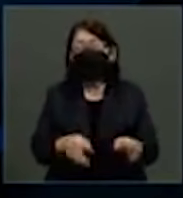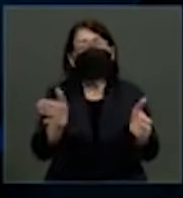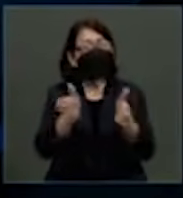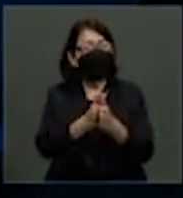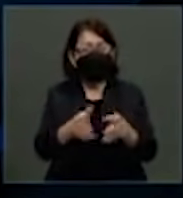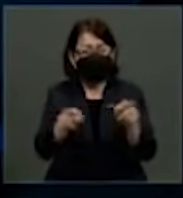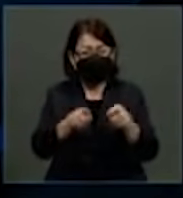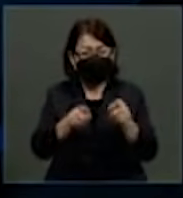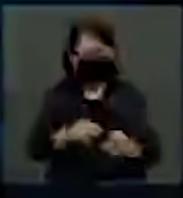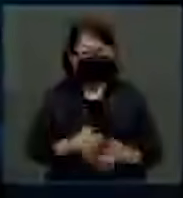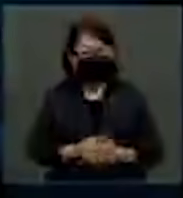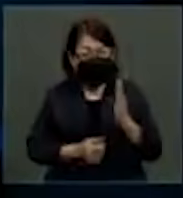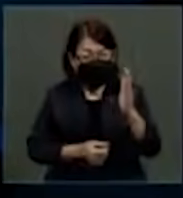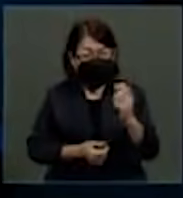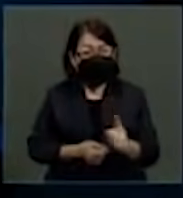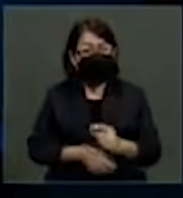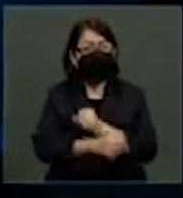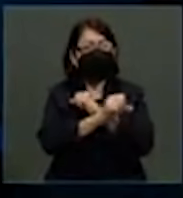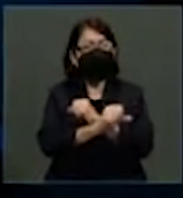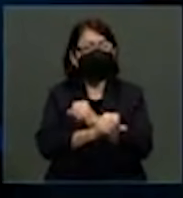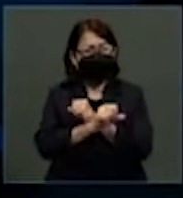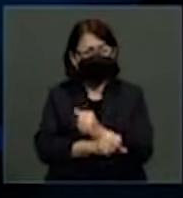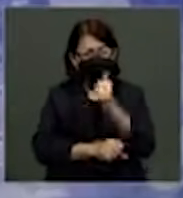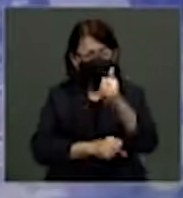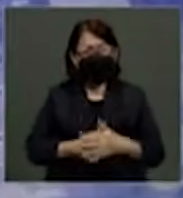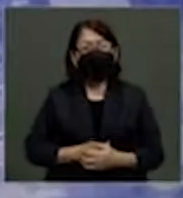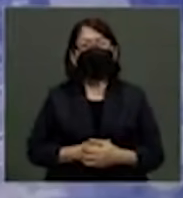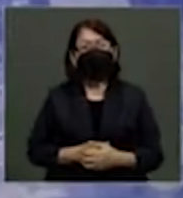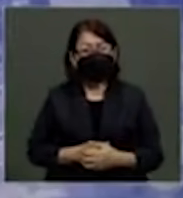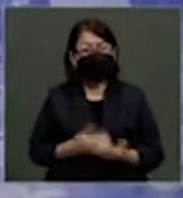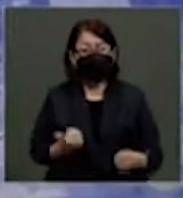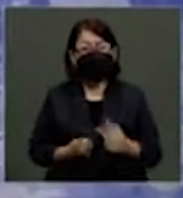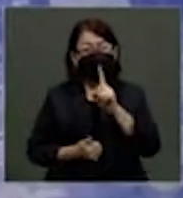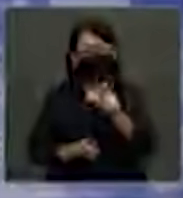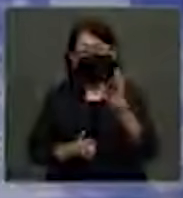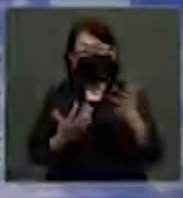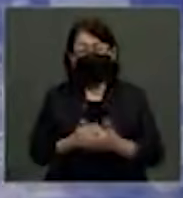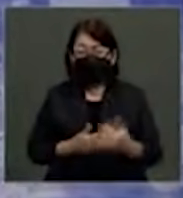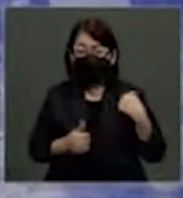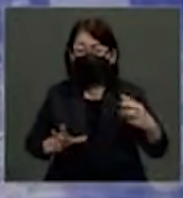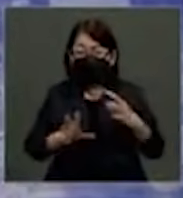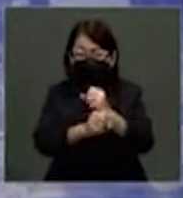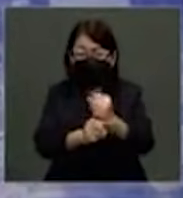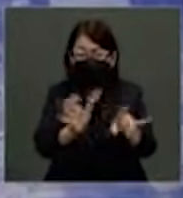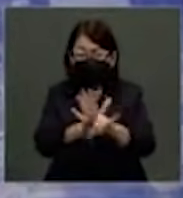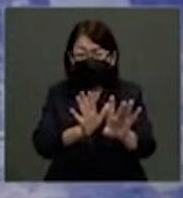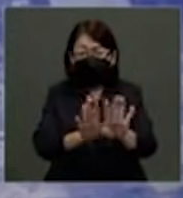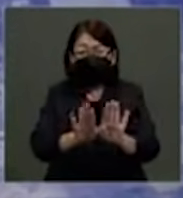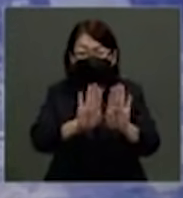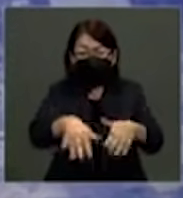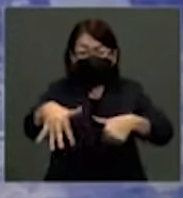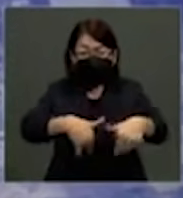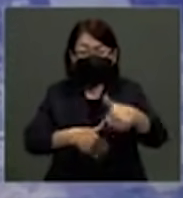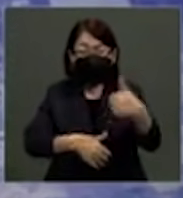งามที่เกี่ยวข้องกับใบหน้าก็ทั้งคลินิกทั้งอะไรทั้งหลายรวมอยู่ในนี้เพื่อที่จะได้ตอบสนองต่อวัตถุประสงค์ของการควบคุมโร